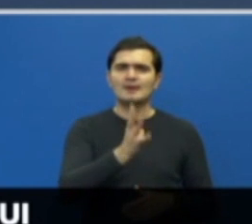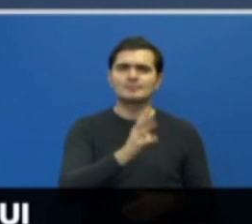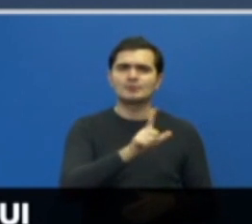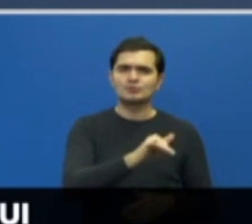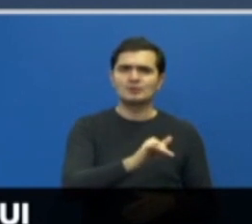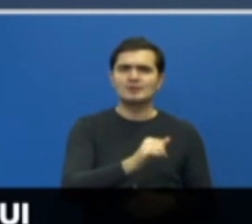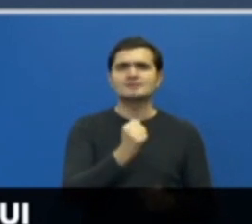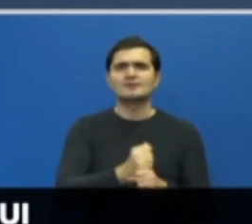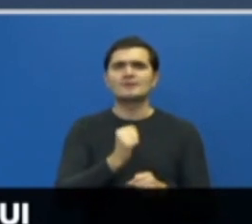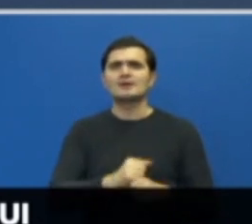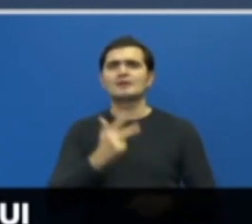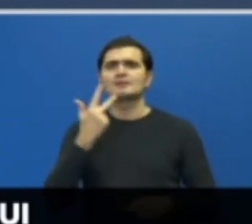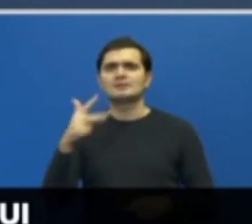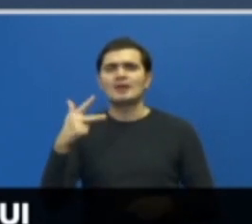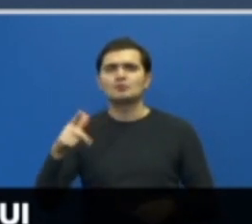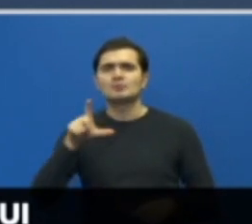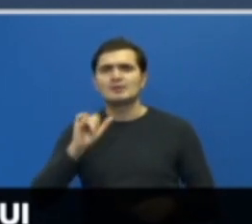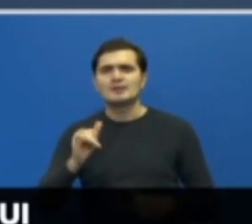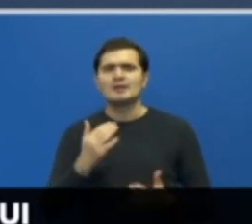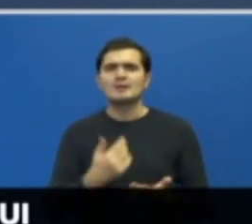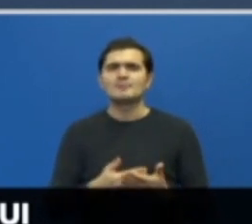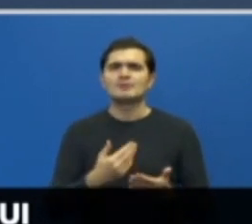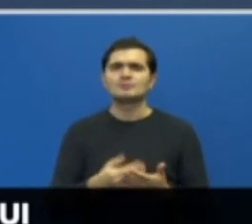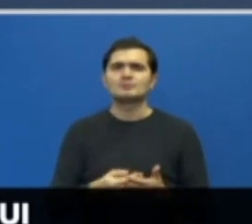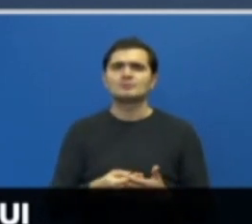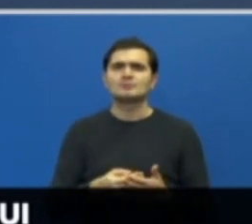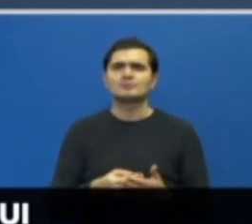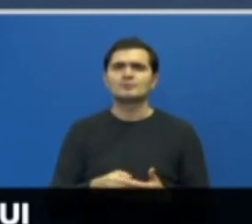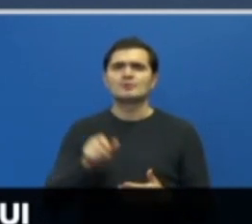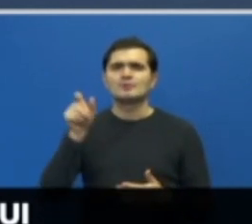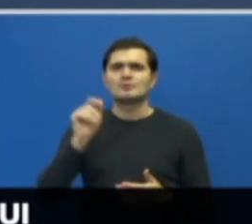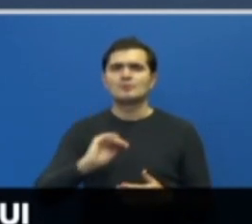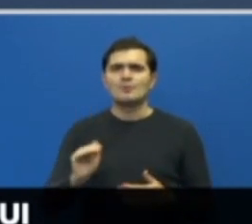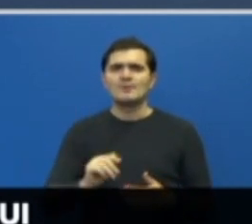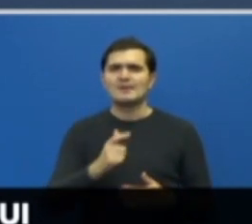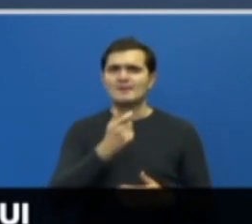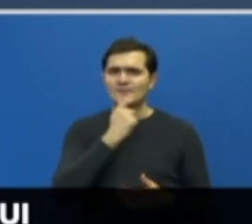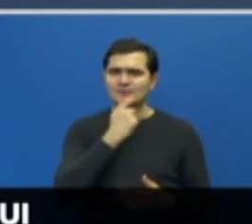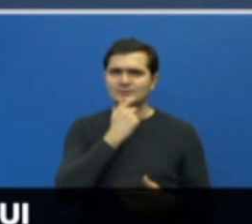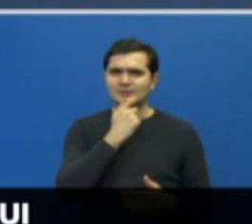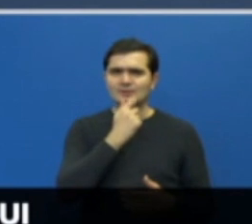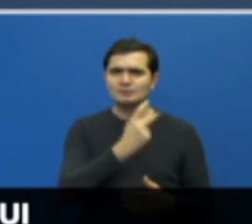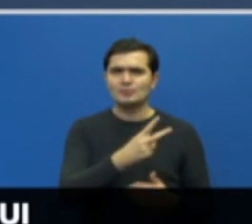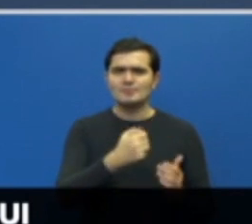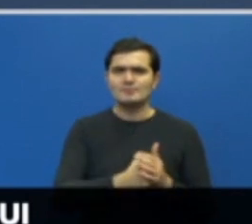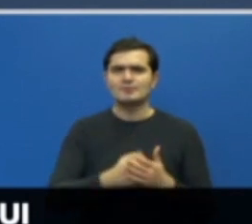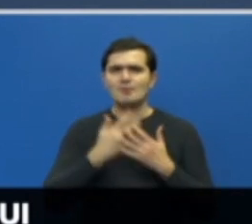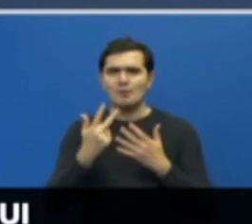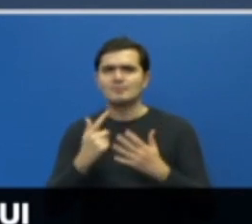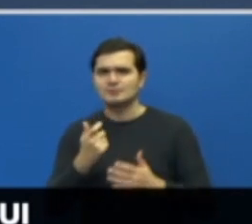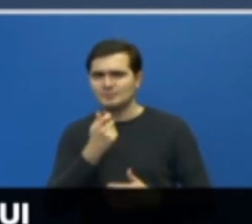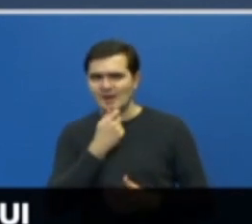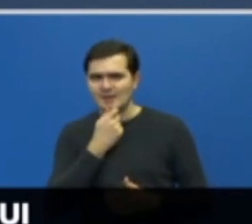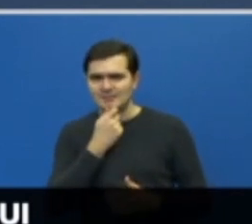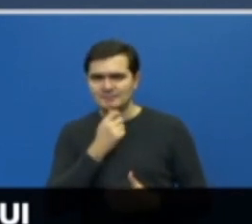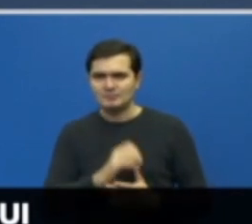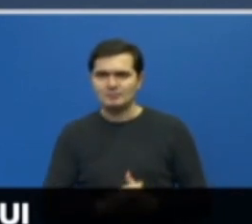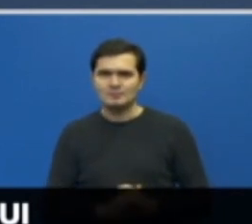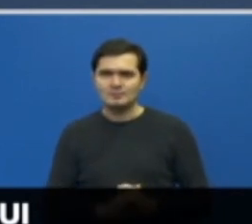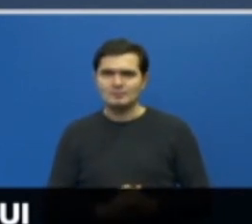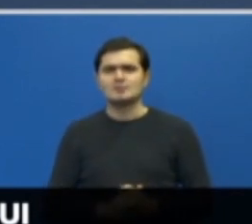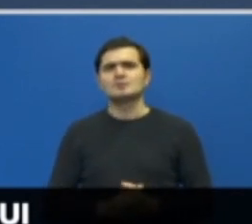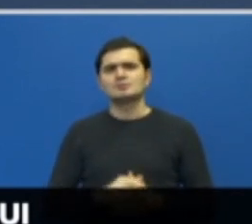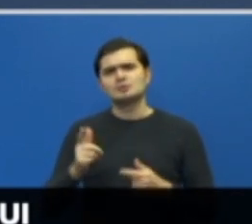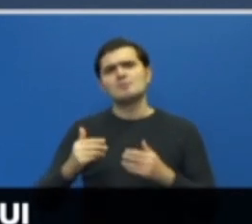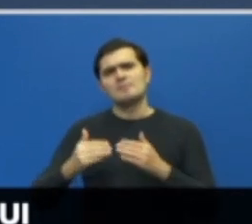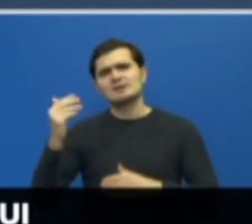214 lei la 300 de lei pentru persoanele, pentru copii cu vârste cuprinse între 2 și 18 ani. Și